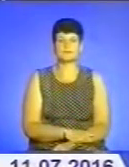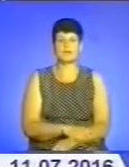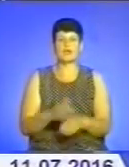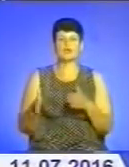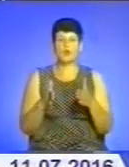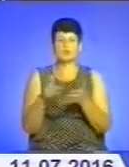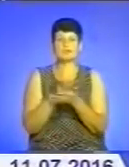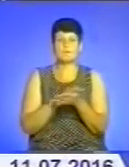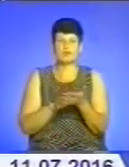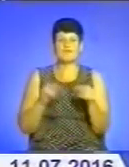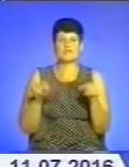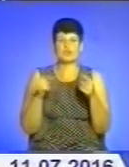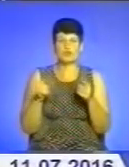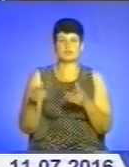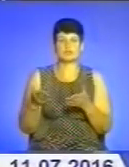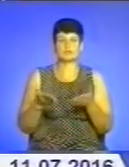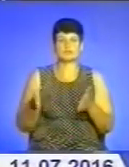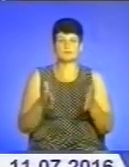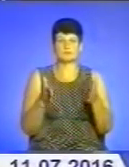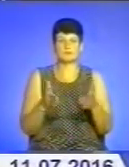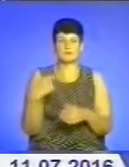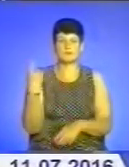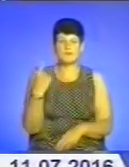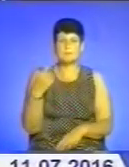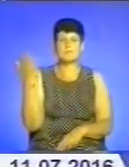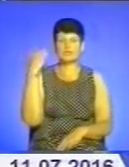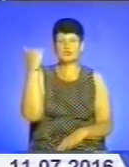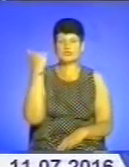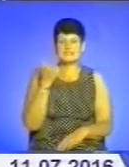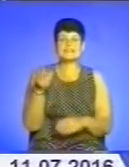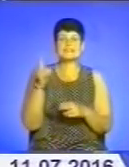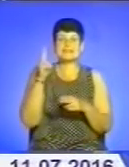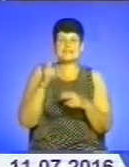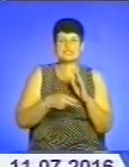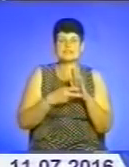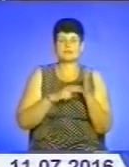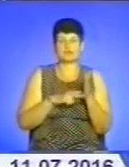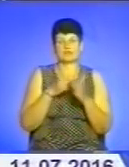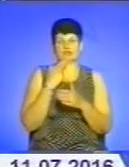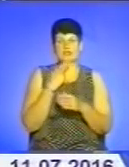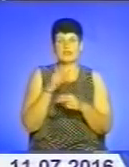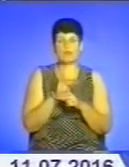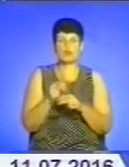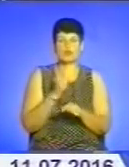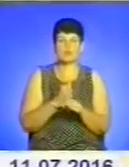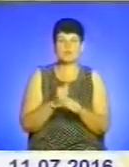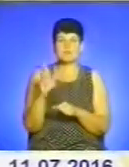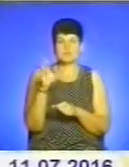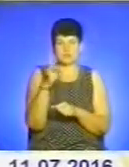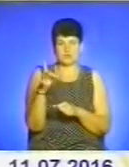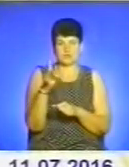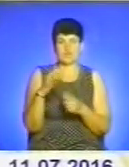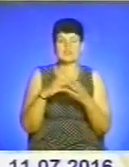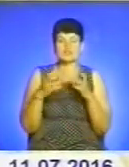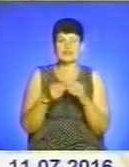Дорожники продовжують відновлювати автошляхи краю. Минулого тижня завершили заплановані на червень ремонтні роботи в Бережанському районі. В